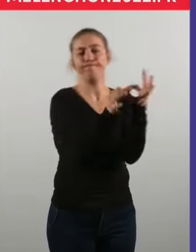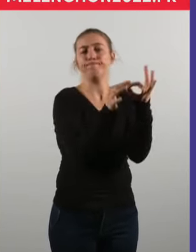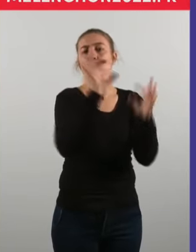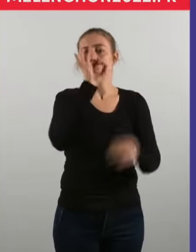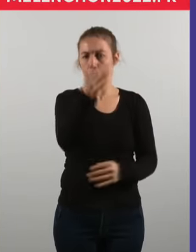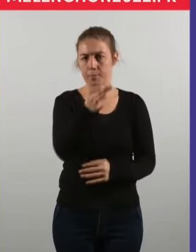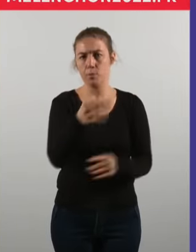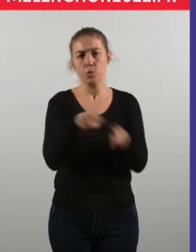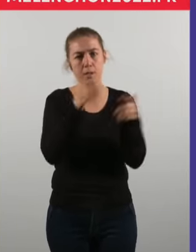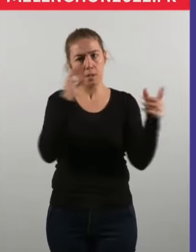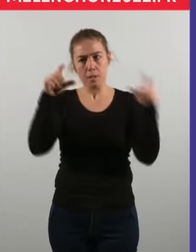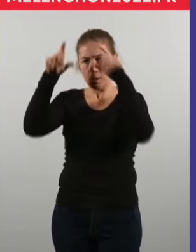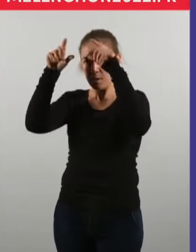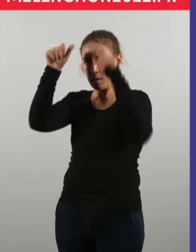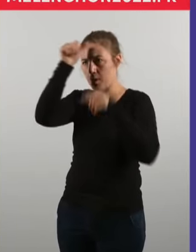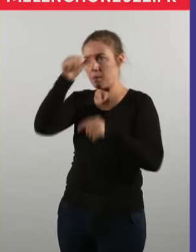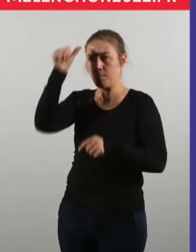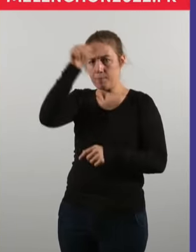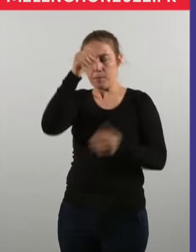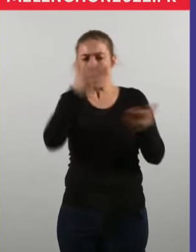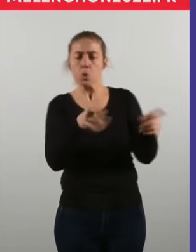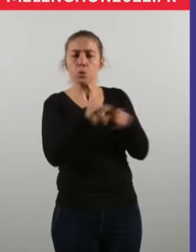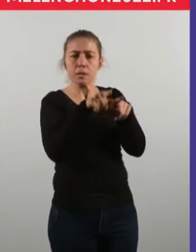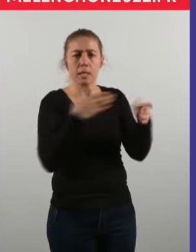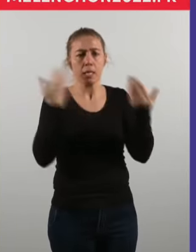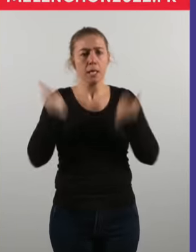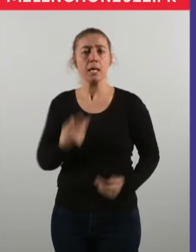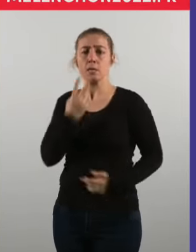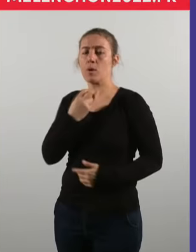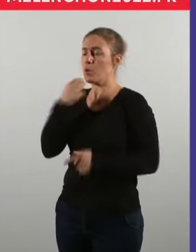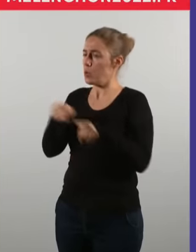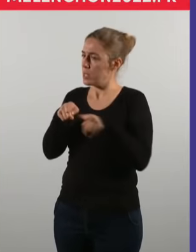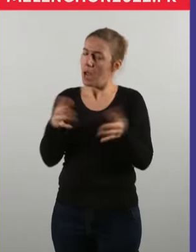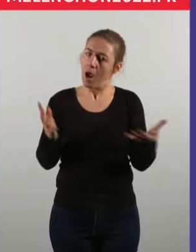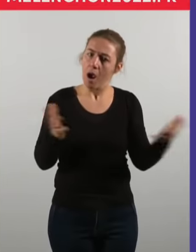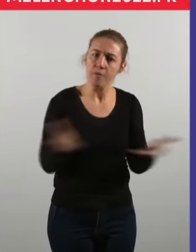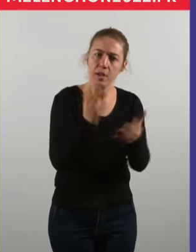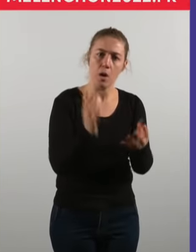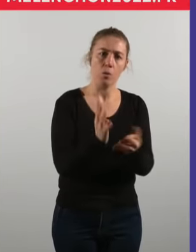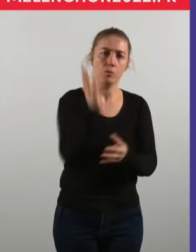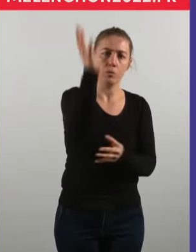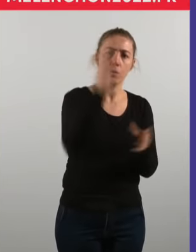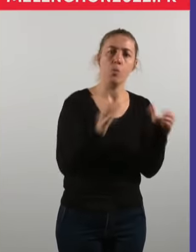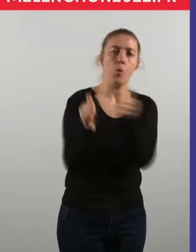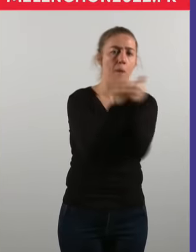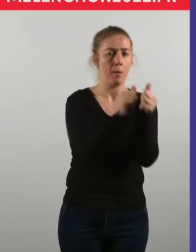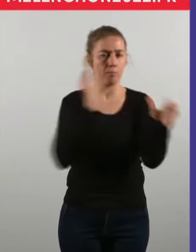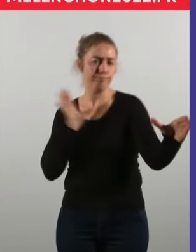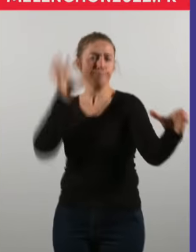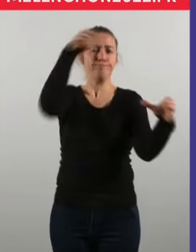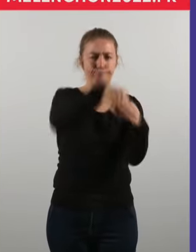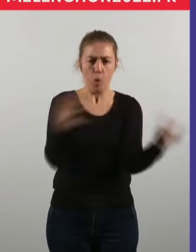et en tant que citoyen, mon soutien à l'avenir en commun. Merci, merci Ali Rabé.